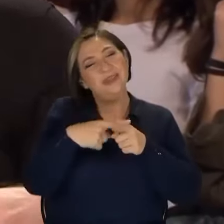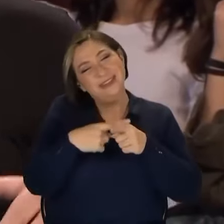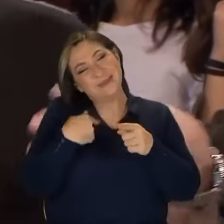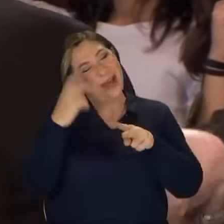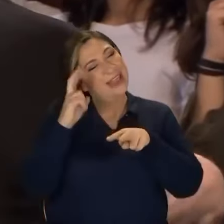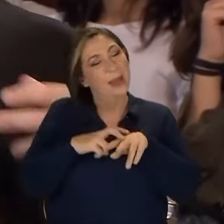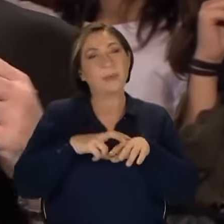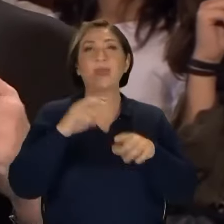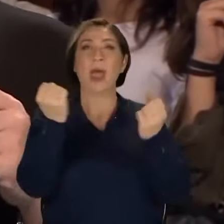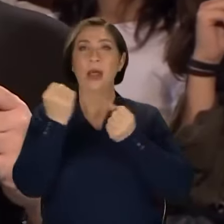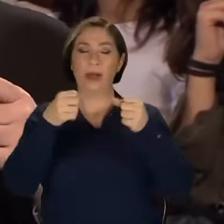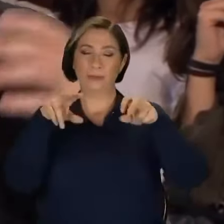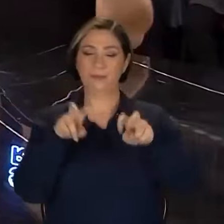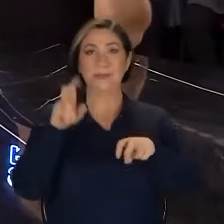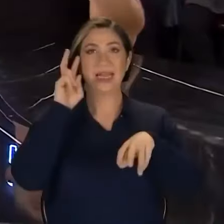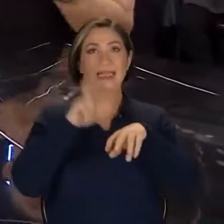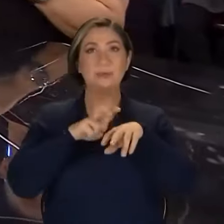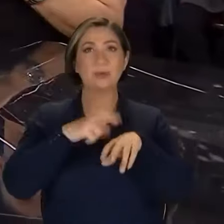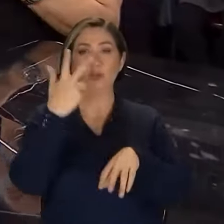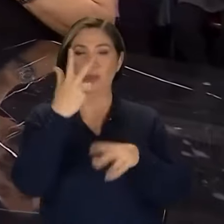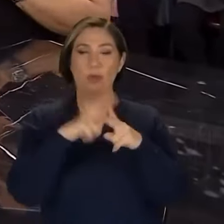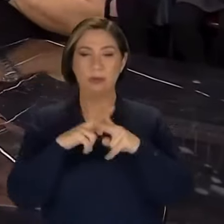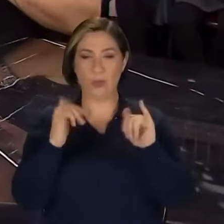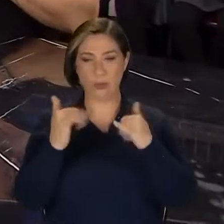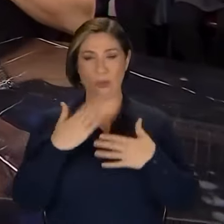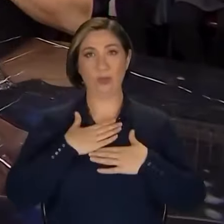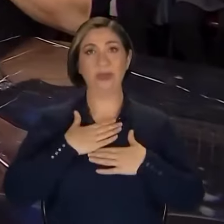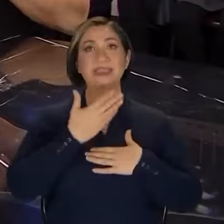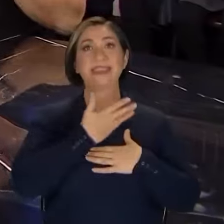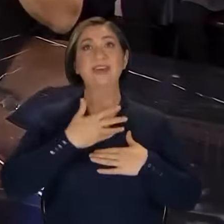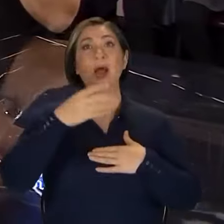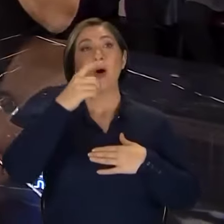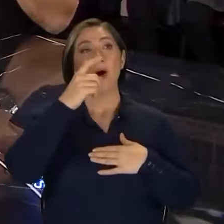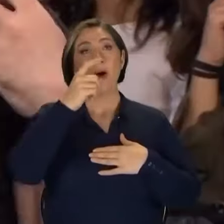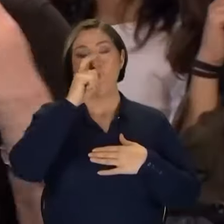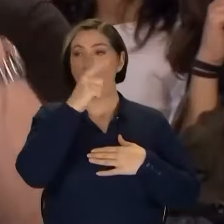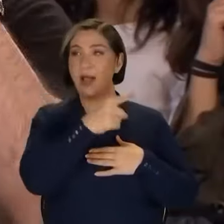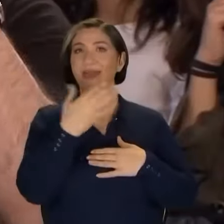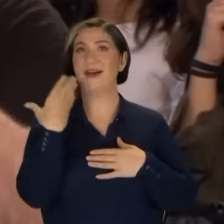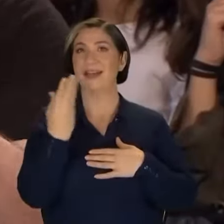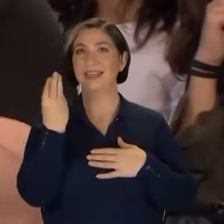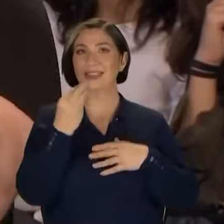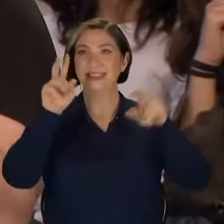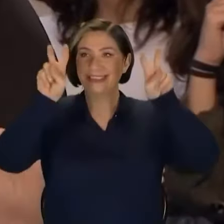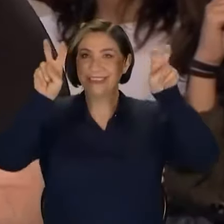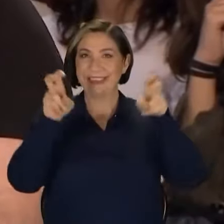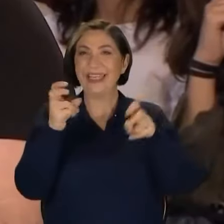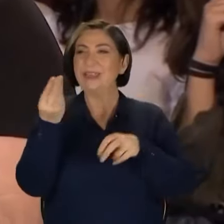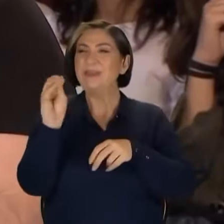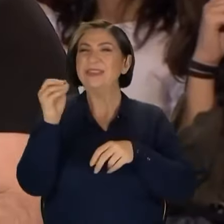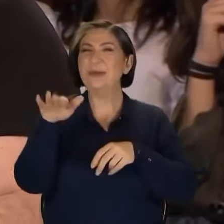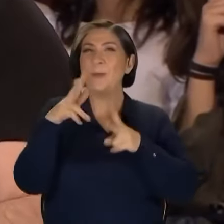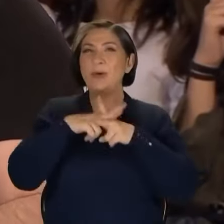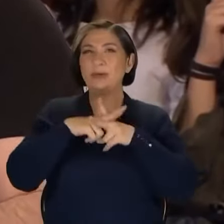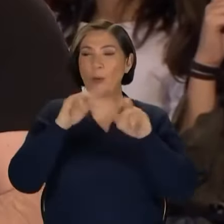paylaşayım arabanın içindeyiz hatırlar mısınız ü polisi oynuyorduk biz sevgili Okan da daha genç tırnak içinde Çömez